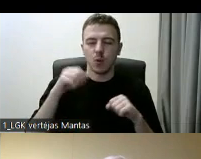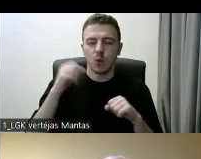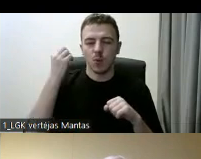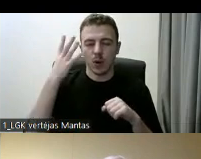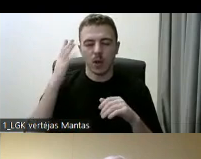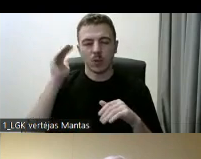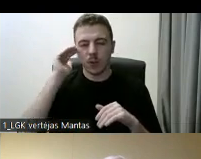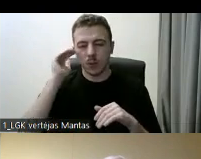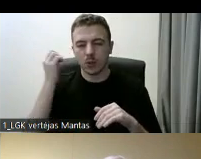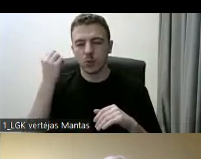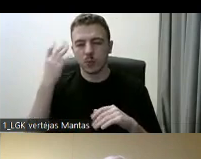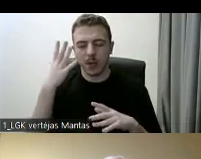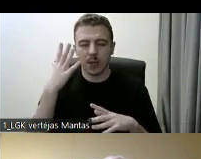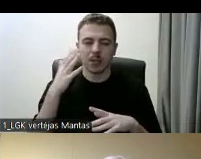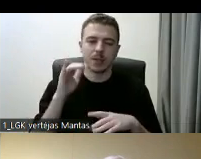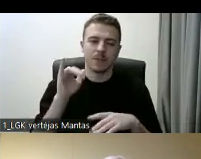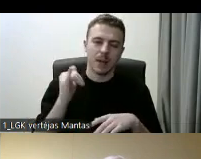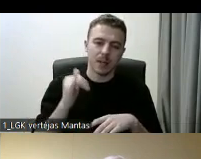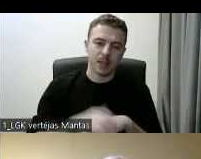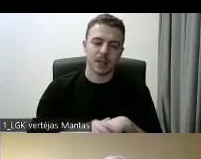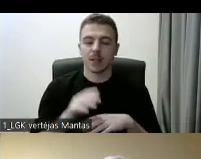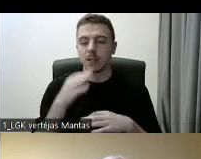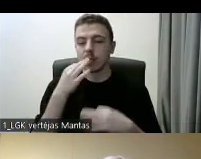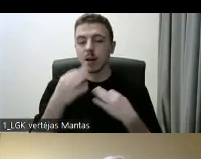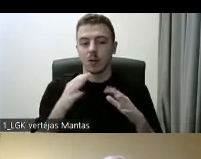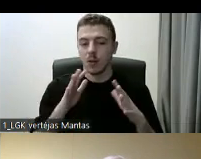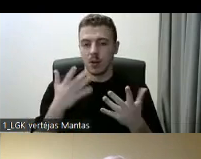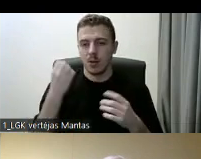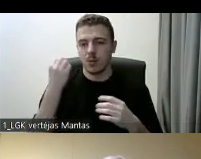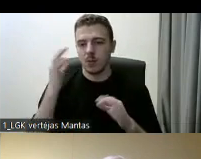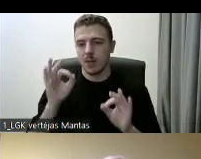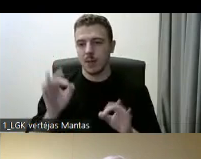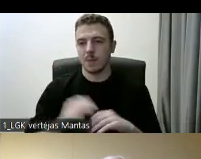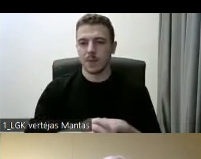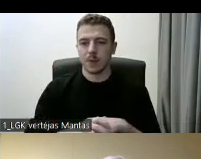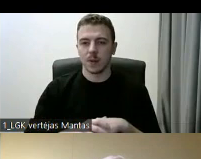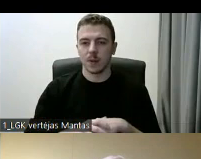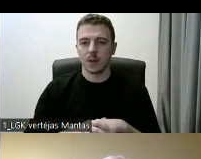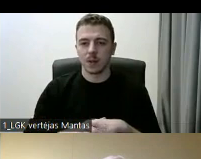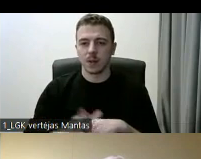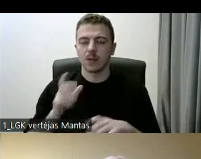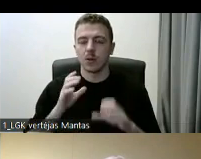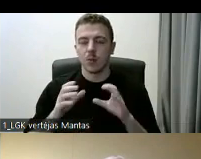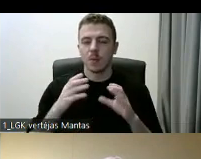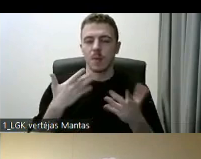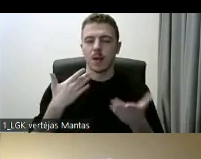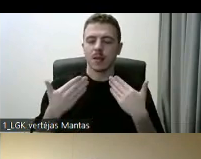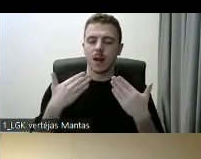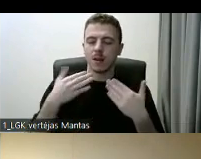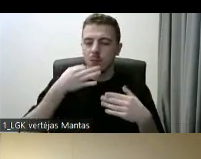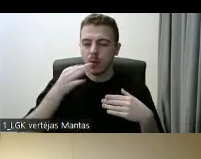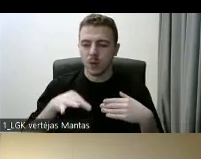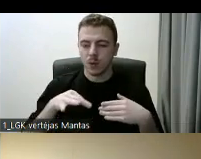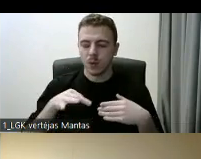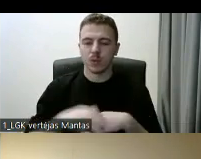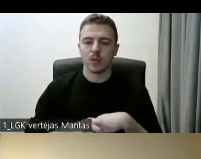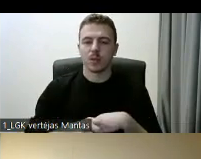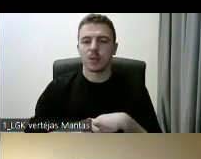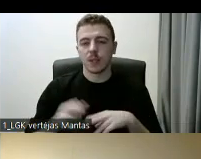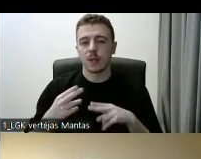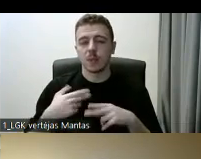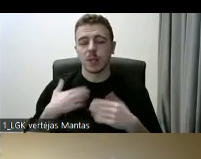suprasti, girdėti, vertinti tai, kas jiems yra sakoma. Nes mes ugdome jų komunikacijos, jų bendravimo įgūdžius. Taigi